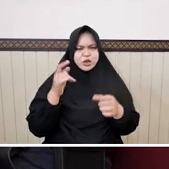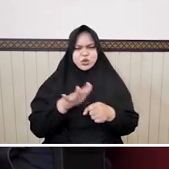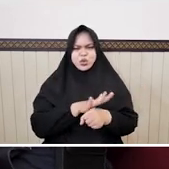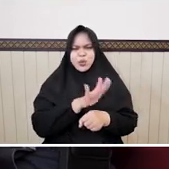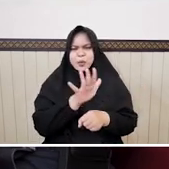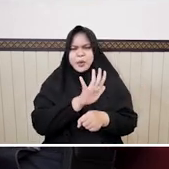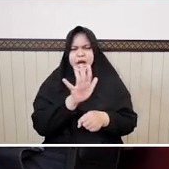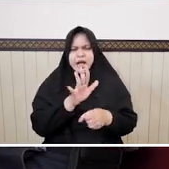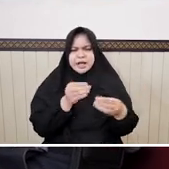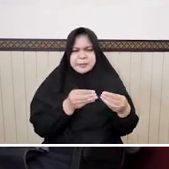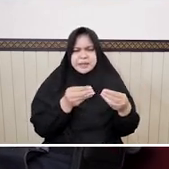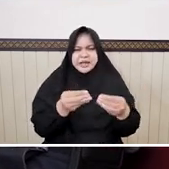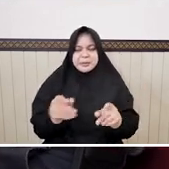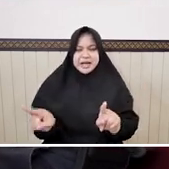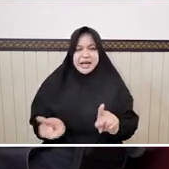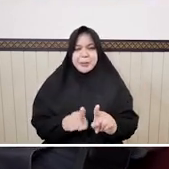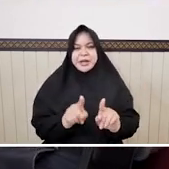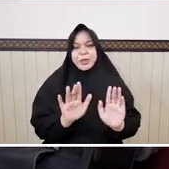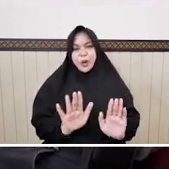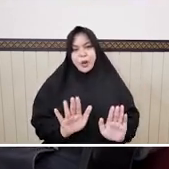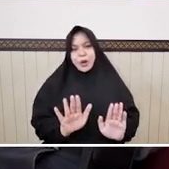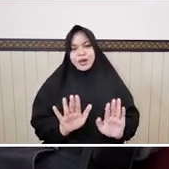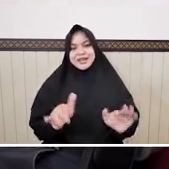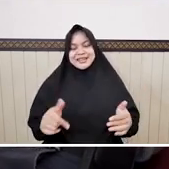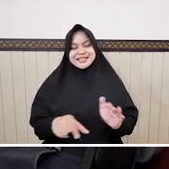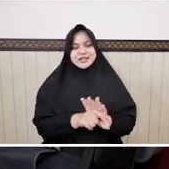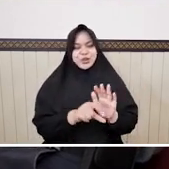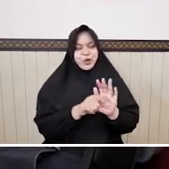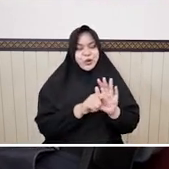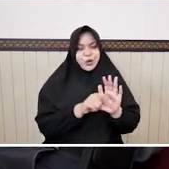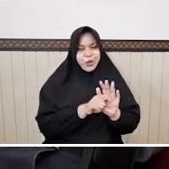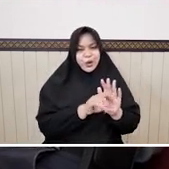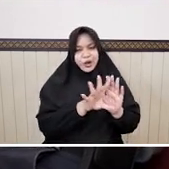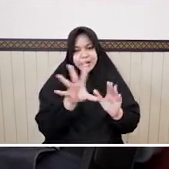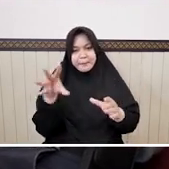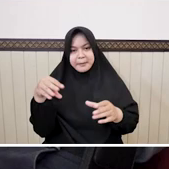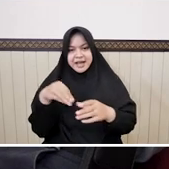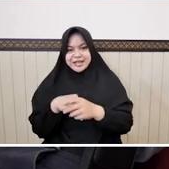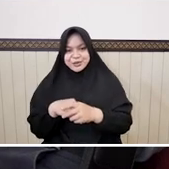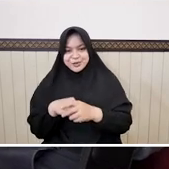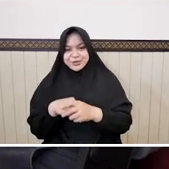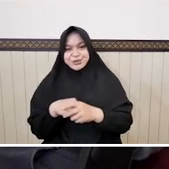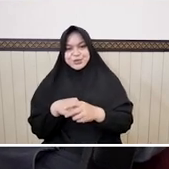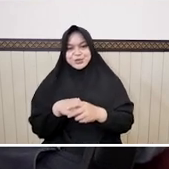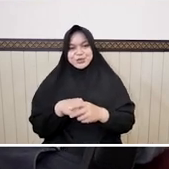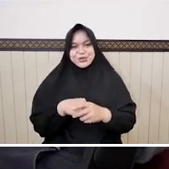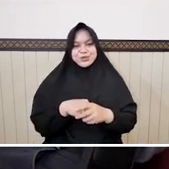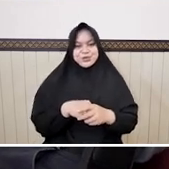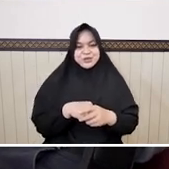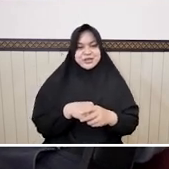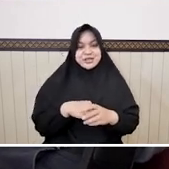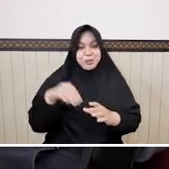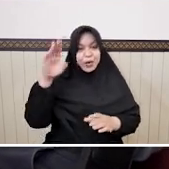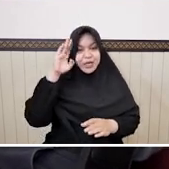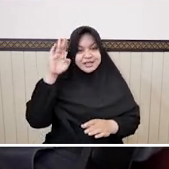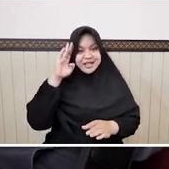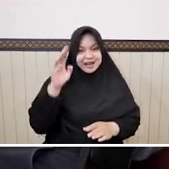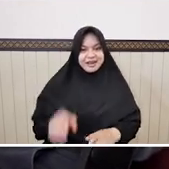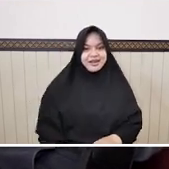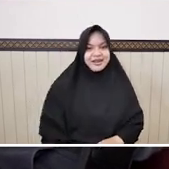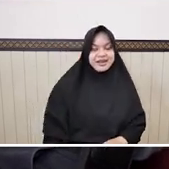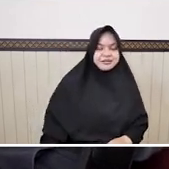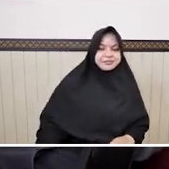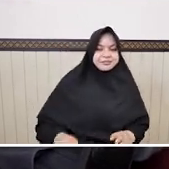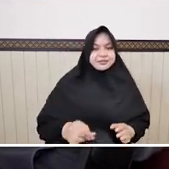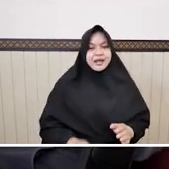dibeli diberi pendamping Oh ya misalnya dia masuk ke ruang Papa misalnya keruang kepolisian mohon maaf Berarti